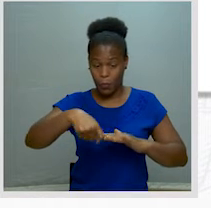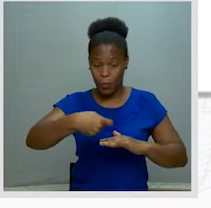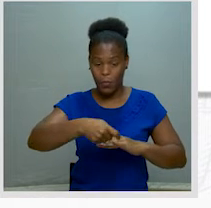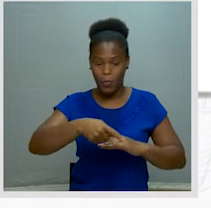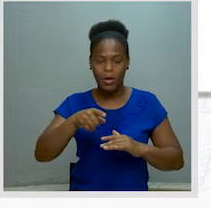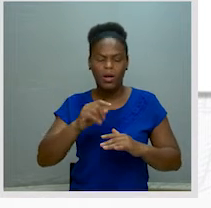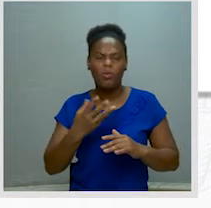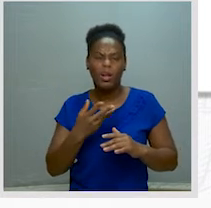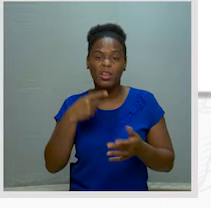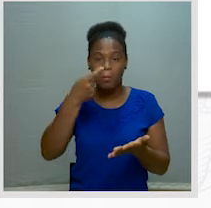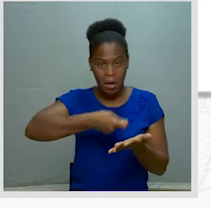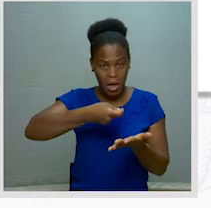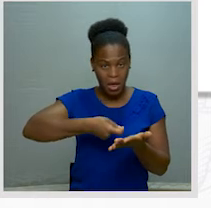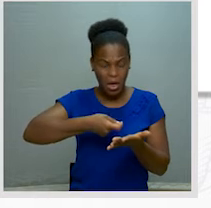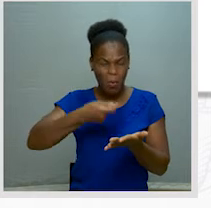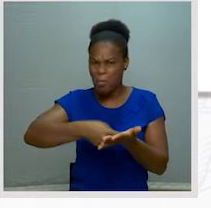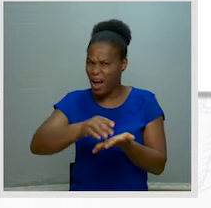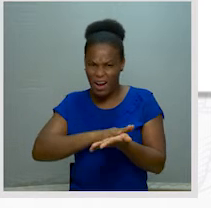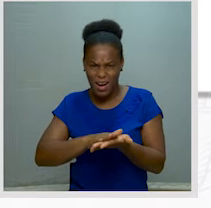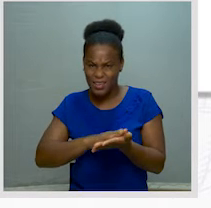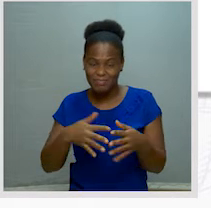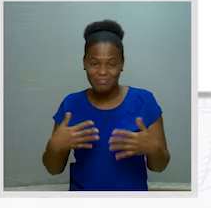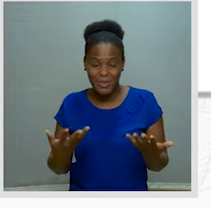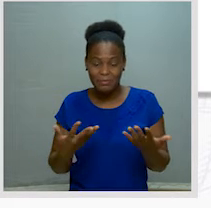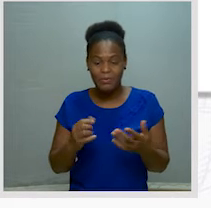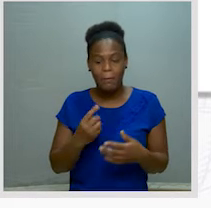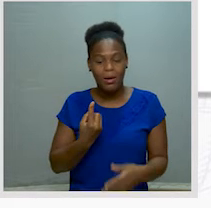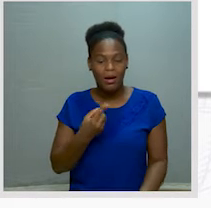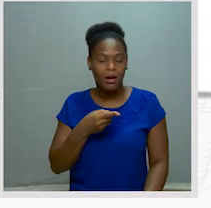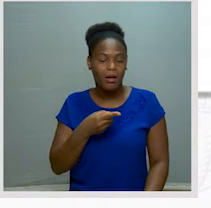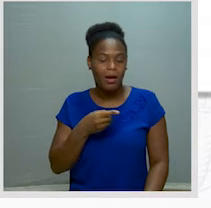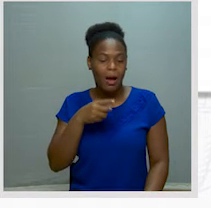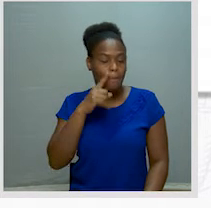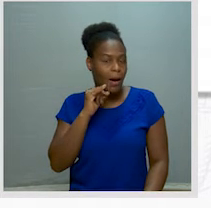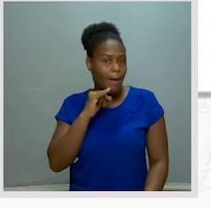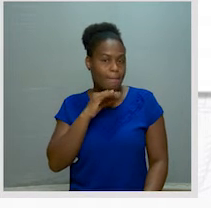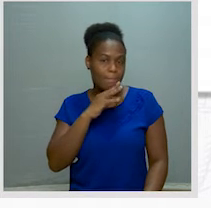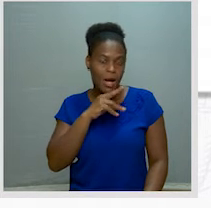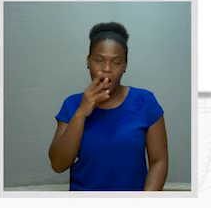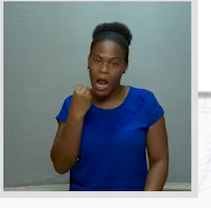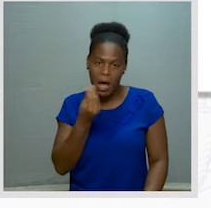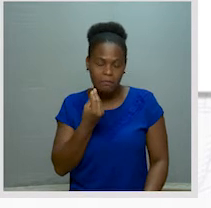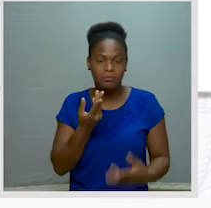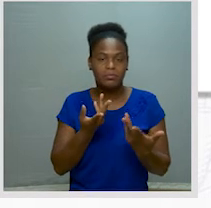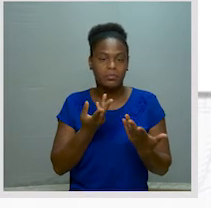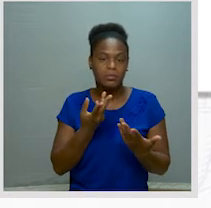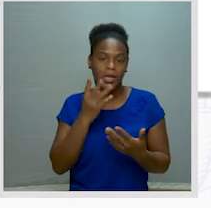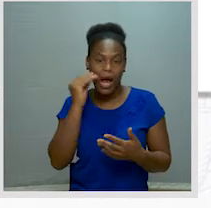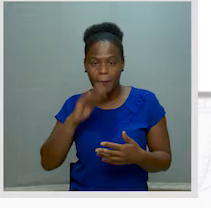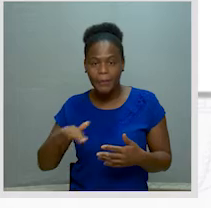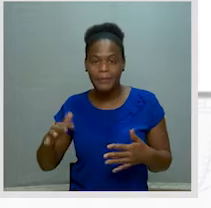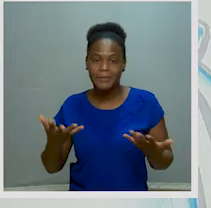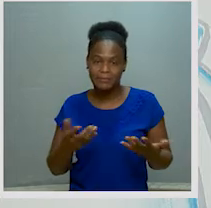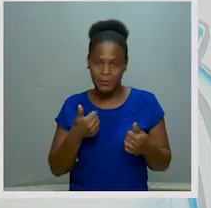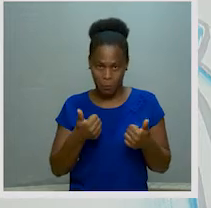sont payantes ou gratuites pour les parents, les étudiants et les